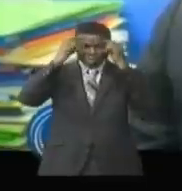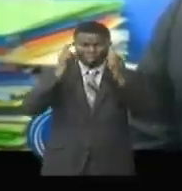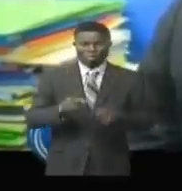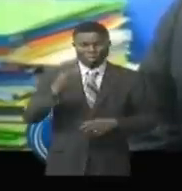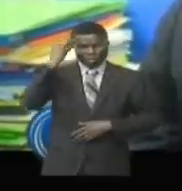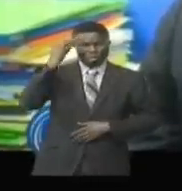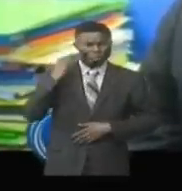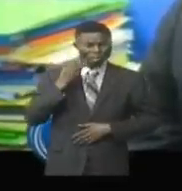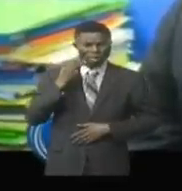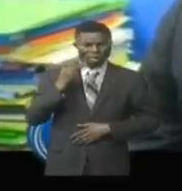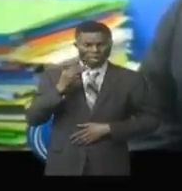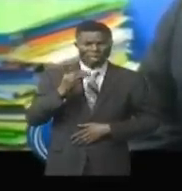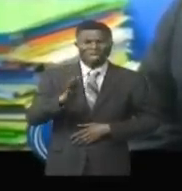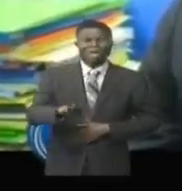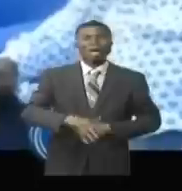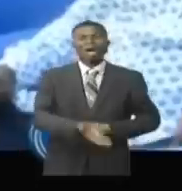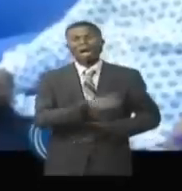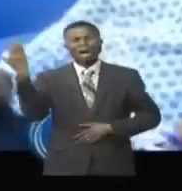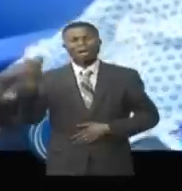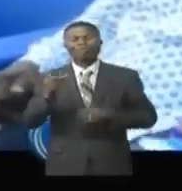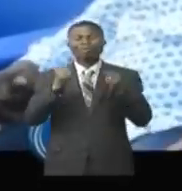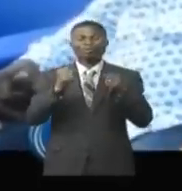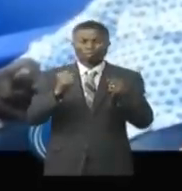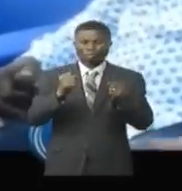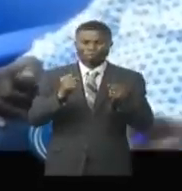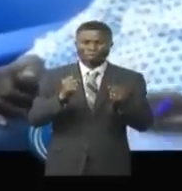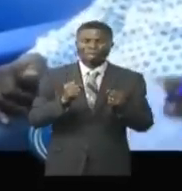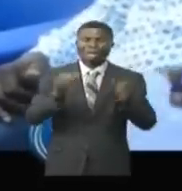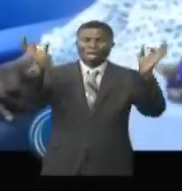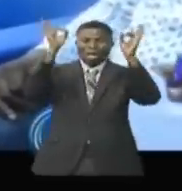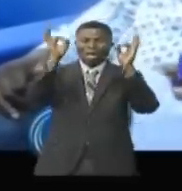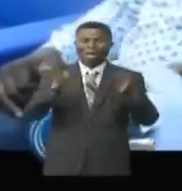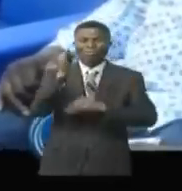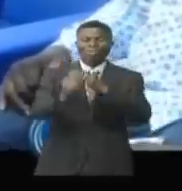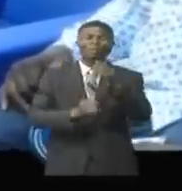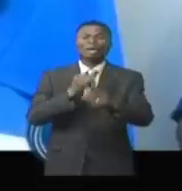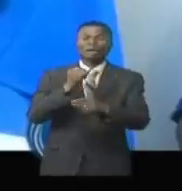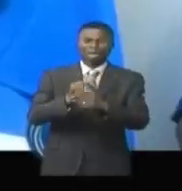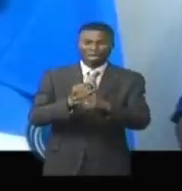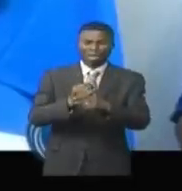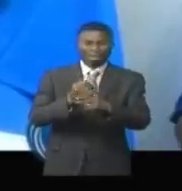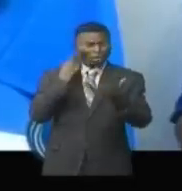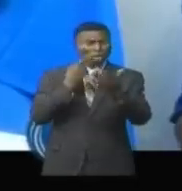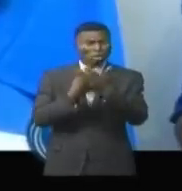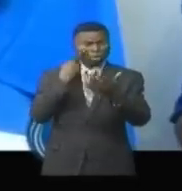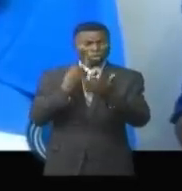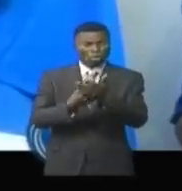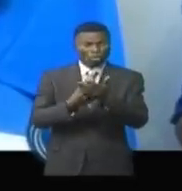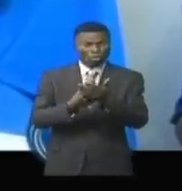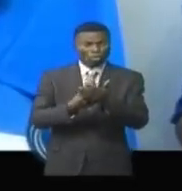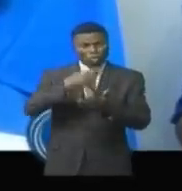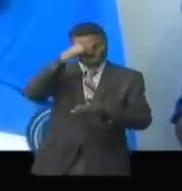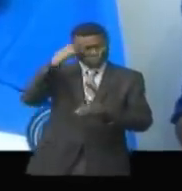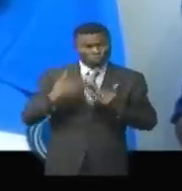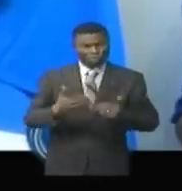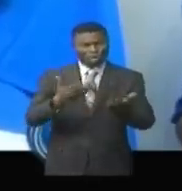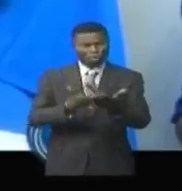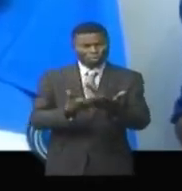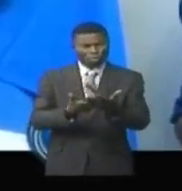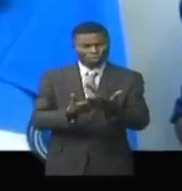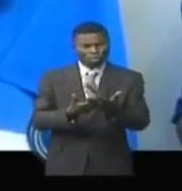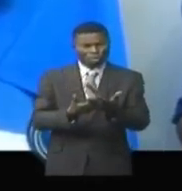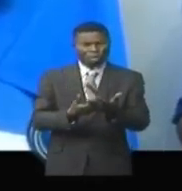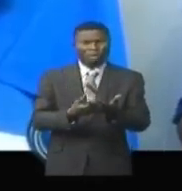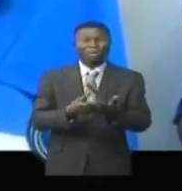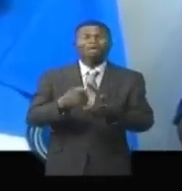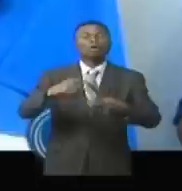va retirer la délégation du pouvoir. Deuxième décision, si la Fédération internationale constate que la crise continue, on va nous radier